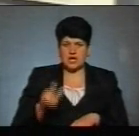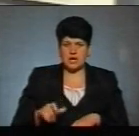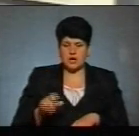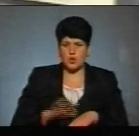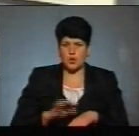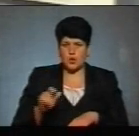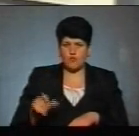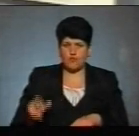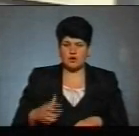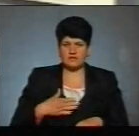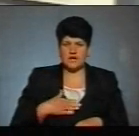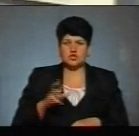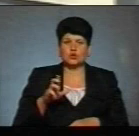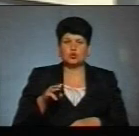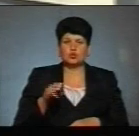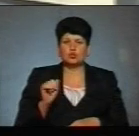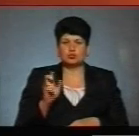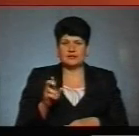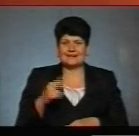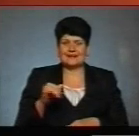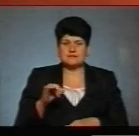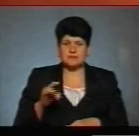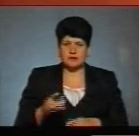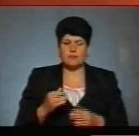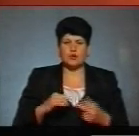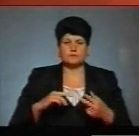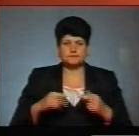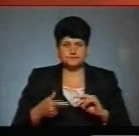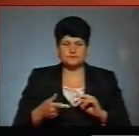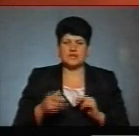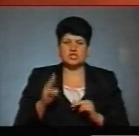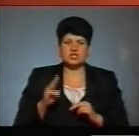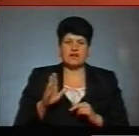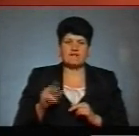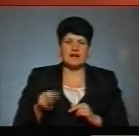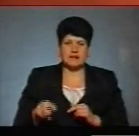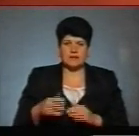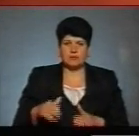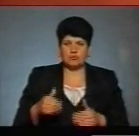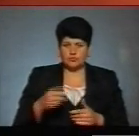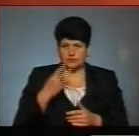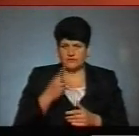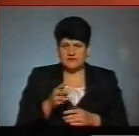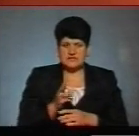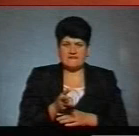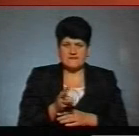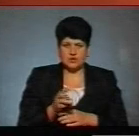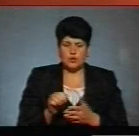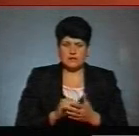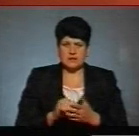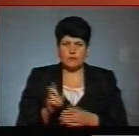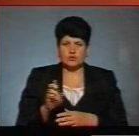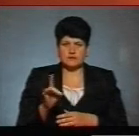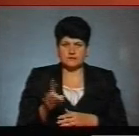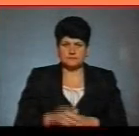наш тубдиспансер. Про альтернативу ШВЛам я пропоную зараз переглянути відеоматеріал з